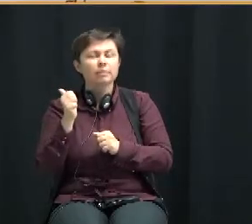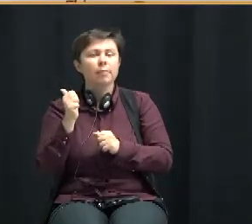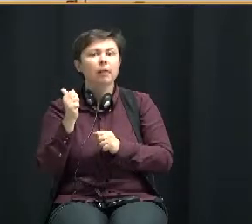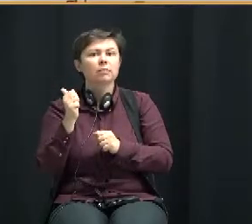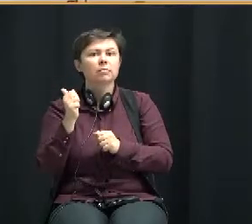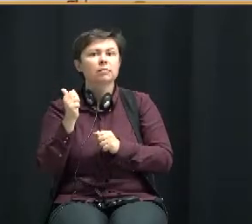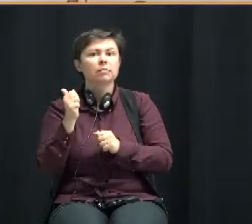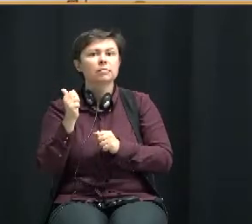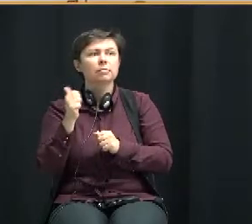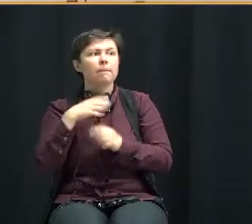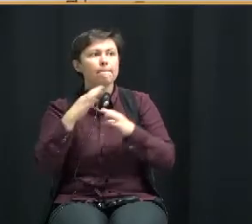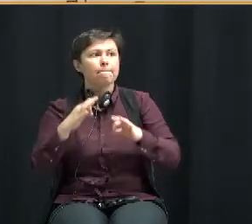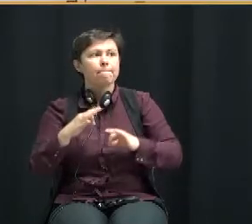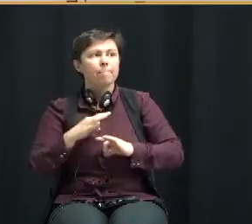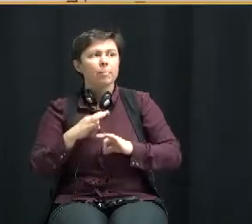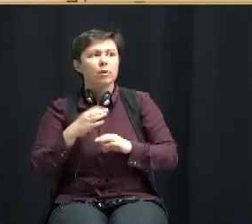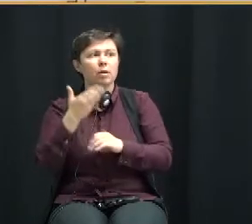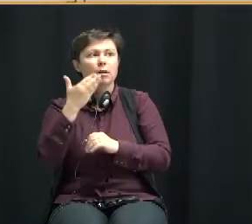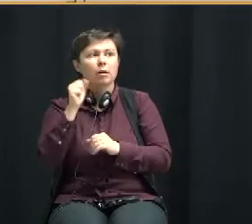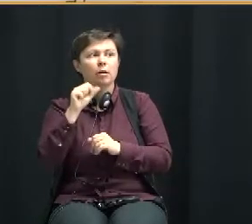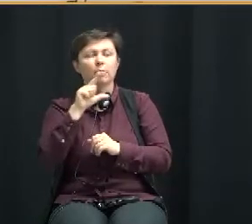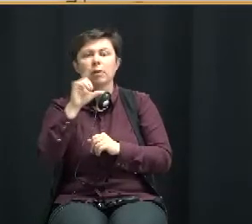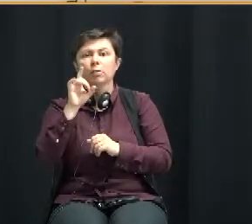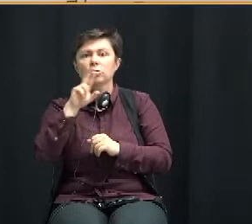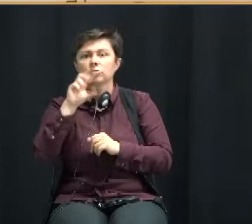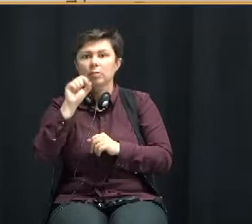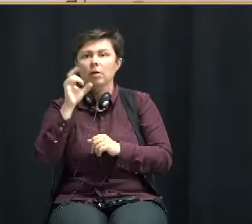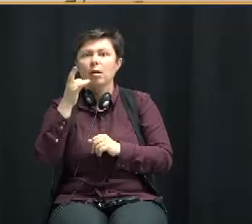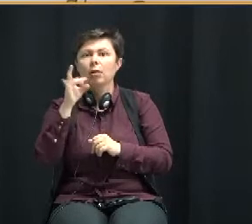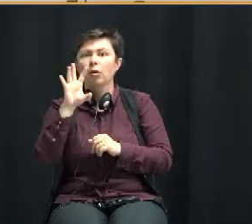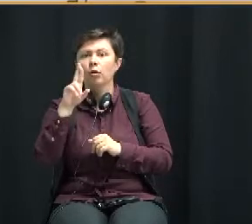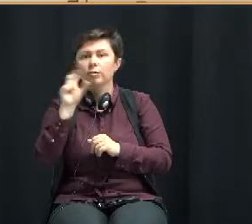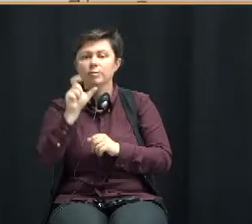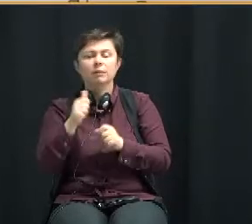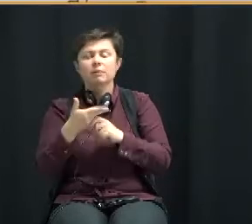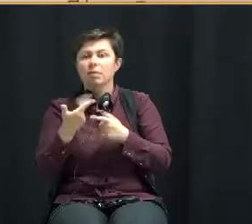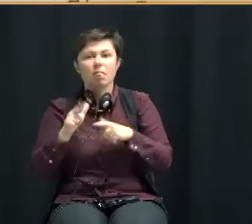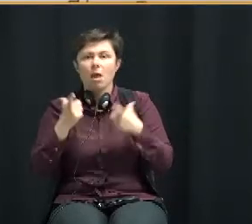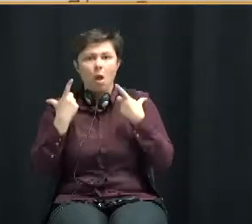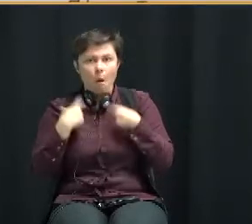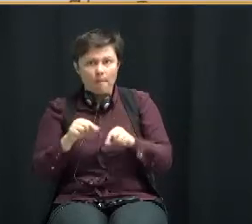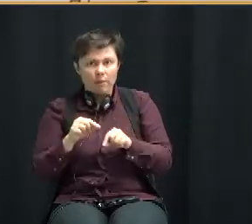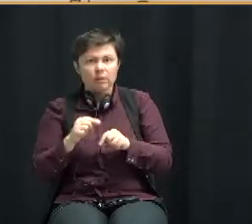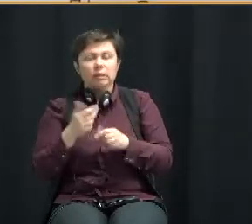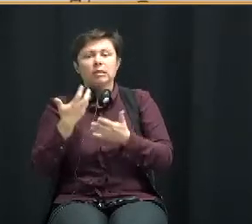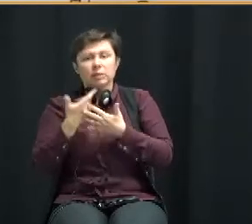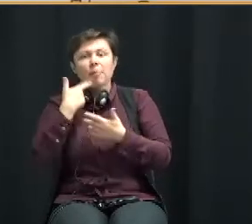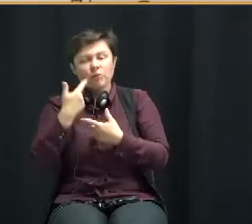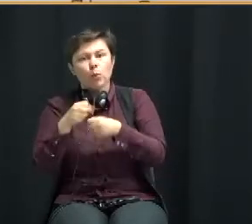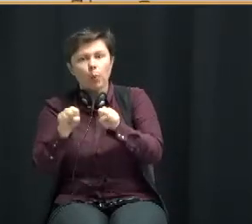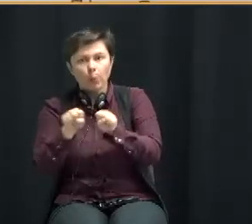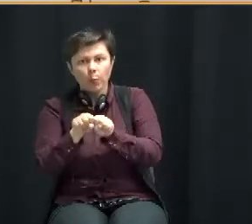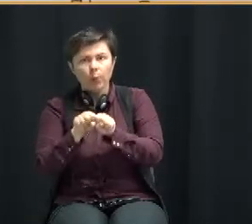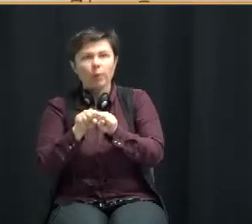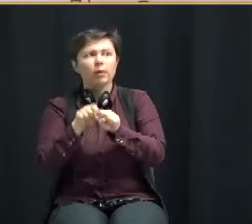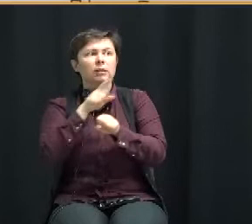ekspertami jest pani Małgorzata Gorący, która jest nieobecna. Ms. Małgorzata Gorący, who is not